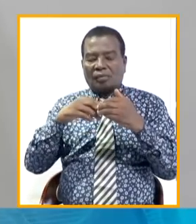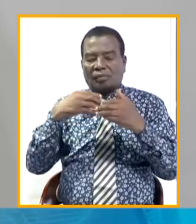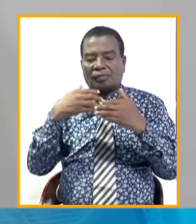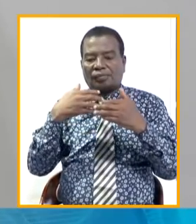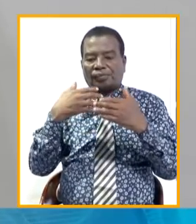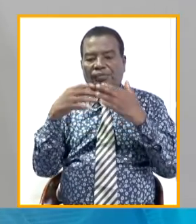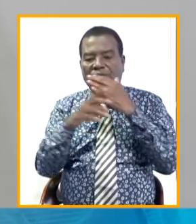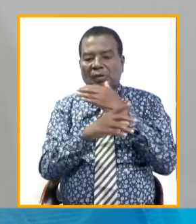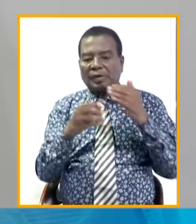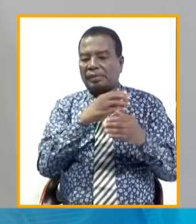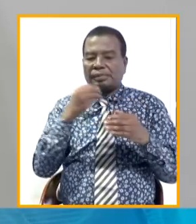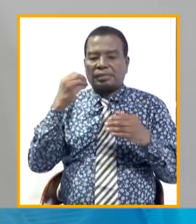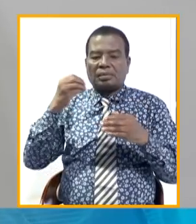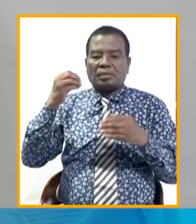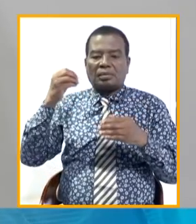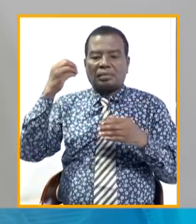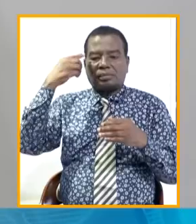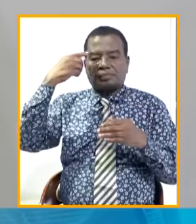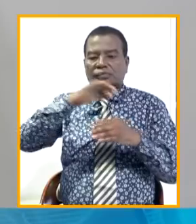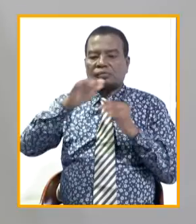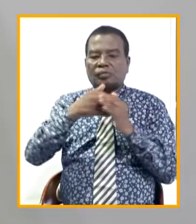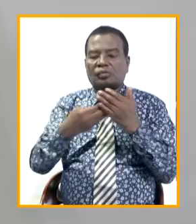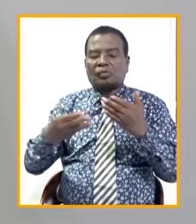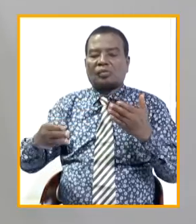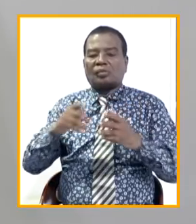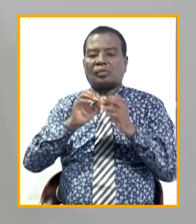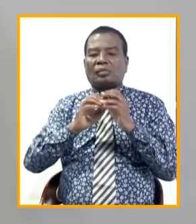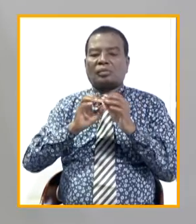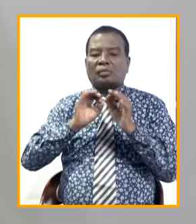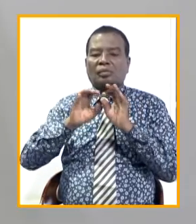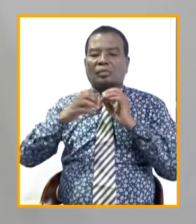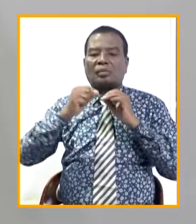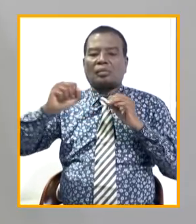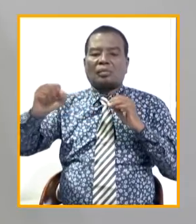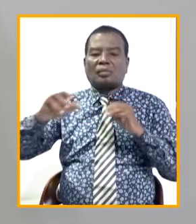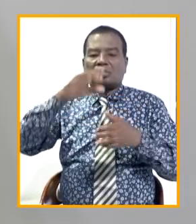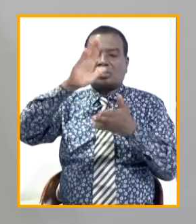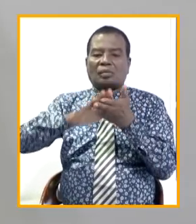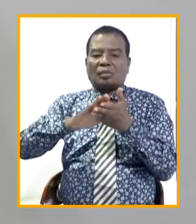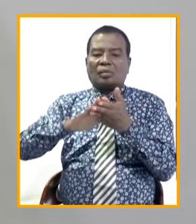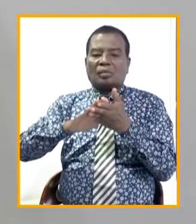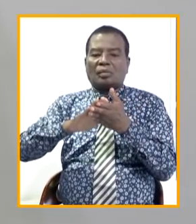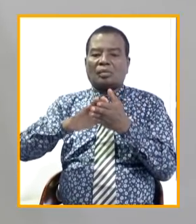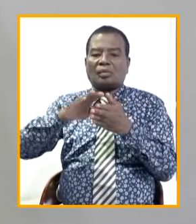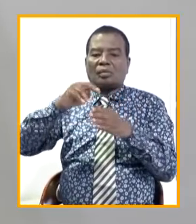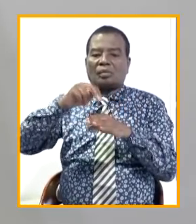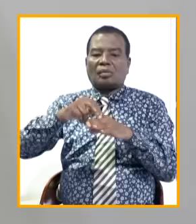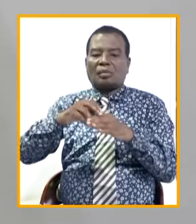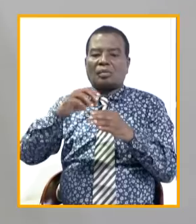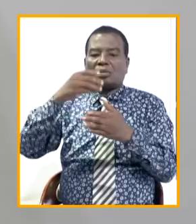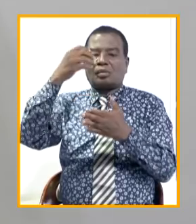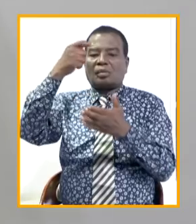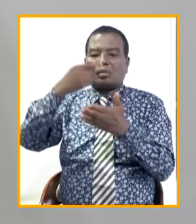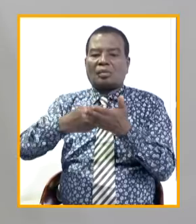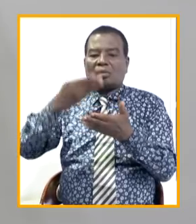infractions commises par voie de presse ou par tout autre moyen de publication et la réduction considérable du montant des